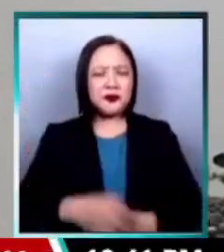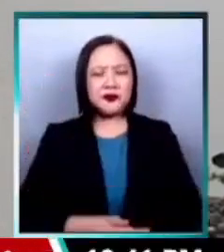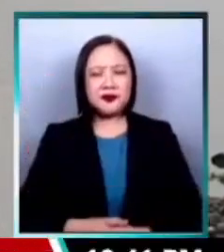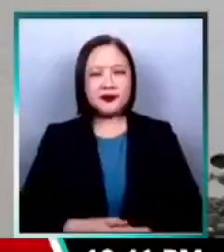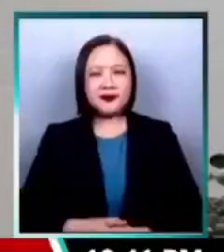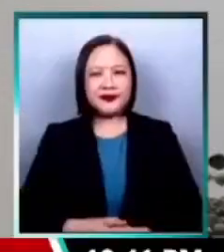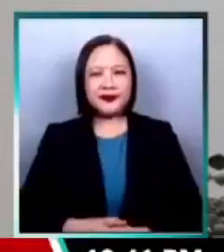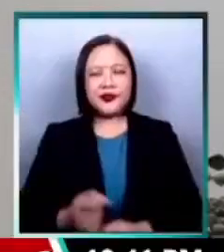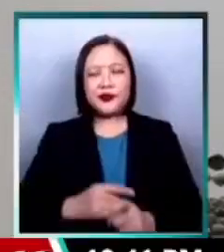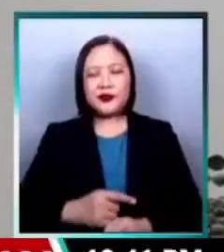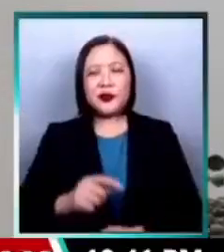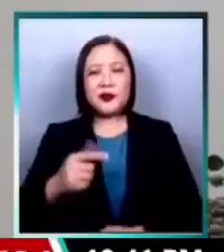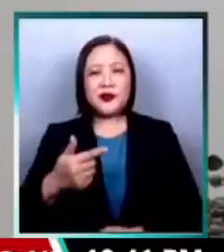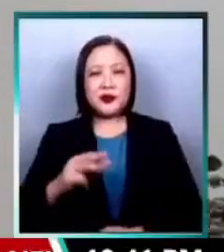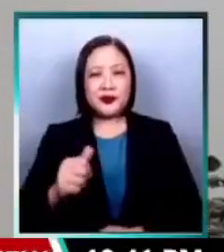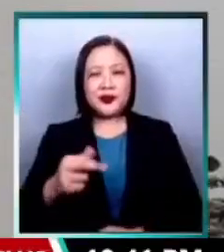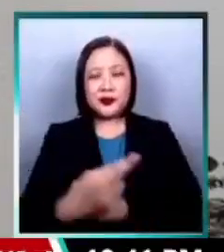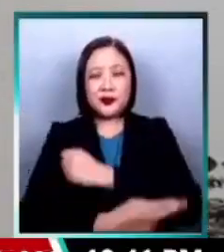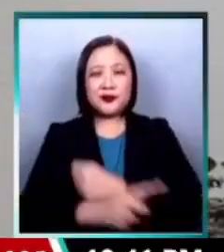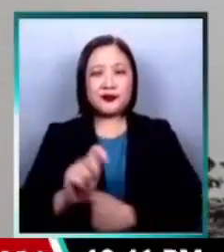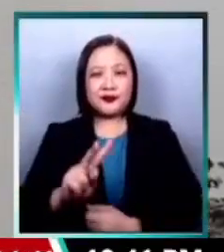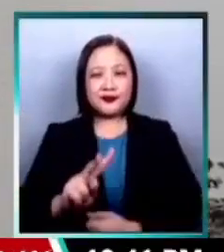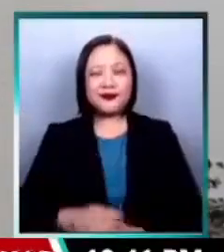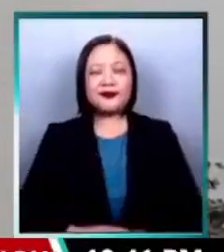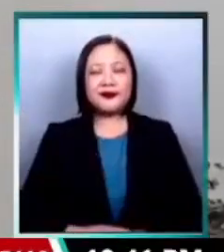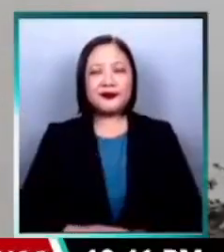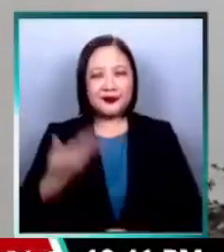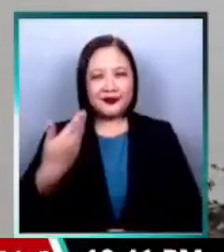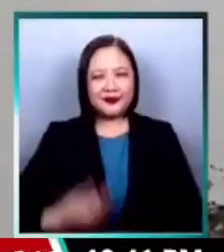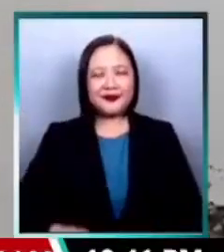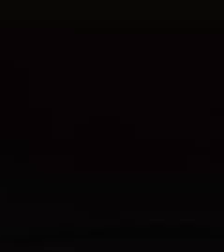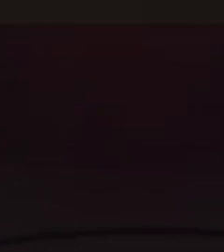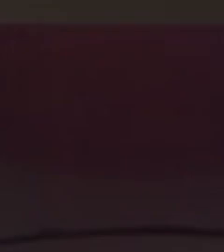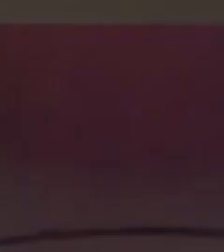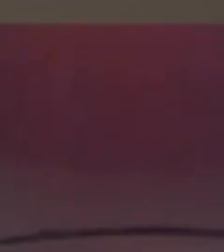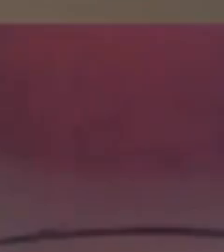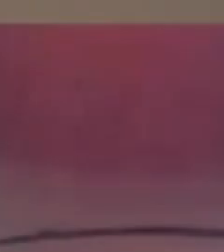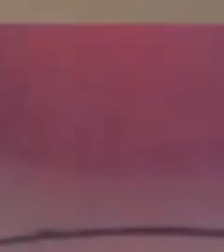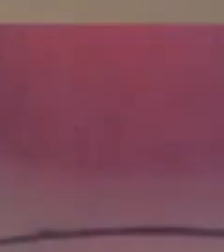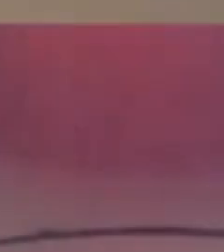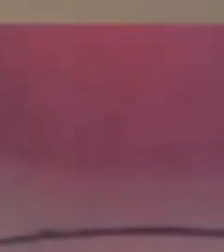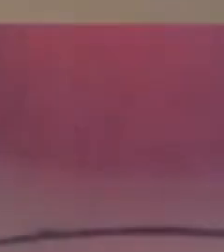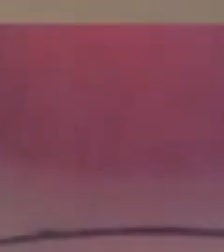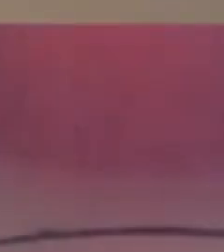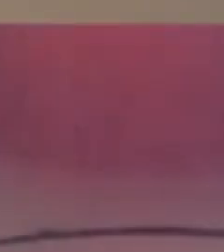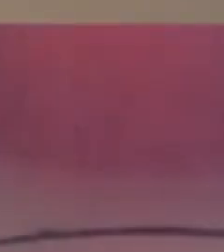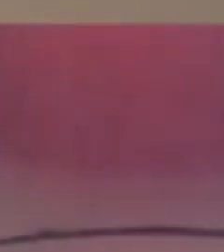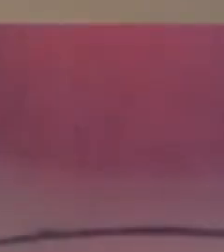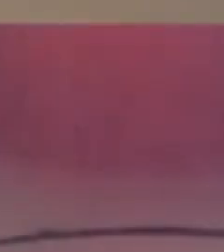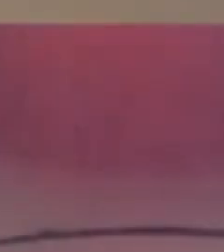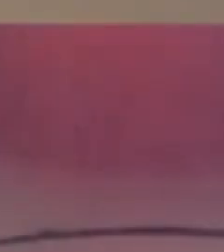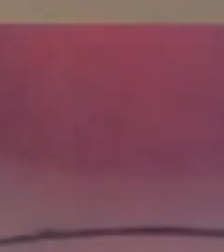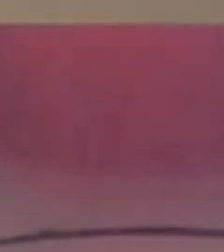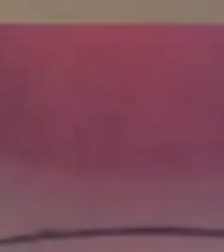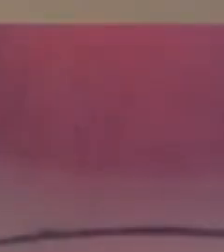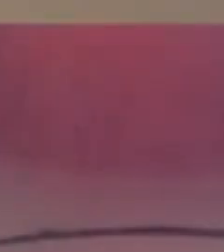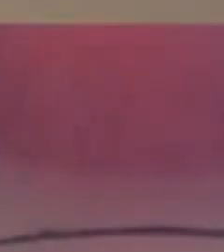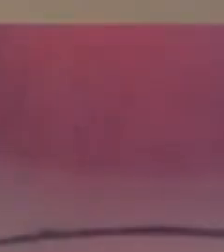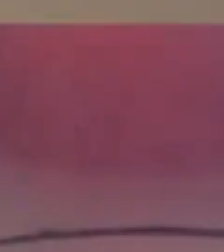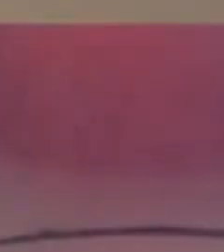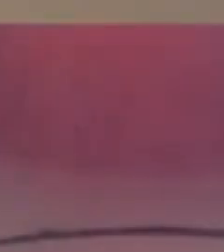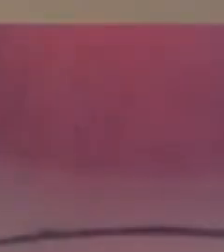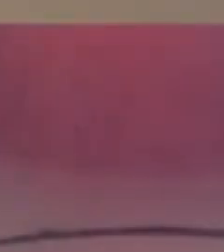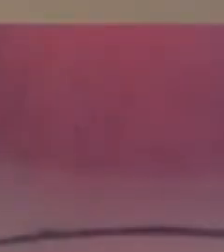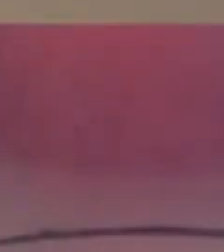Regional TV, Balitang, Bisdak, Nikko Sereno, GMA News. Huwag magpahuli sa mga balitang dapat niyong